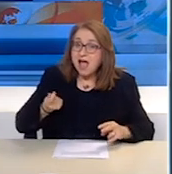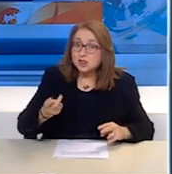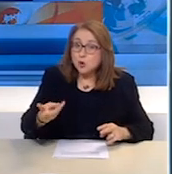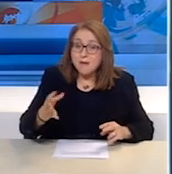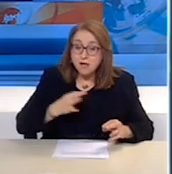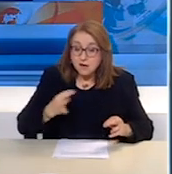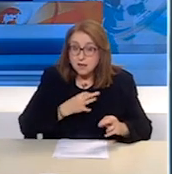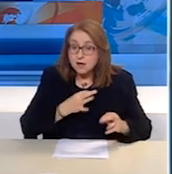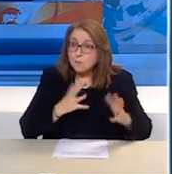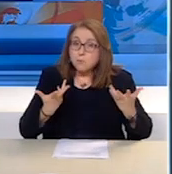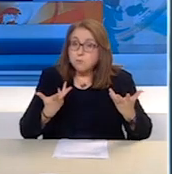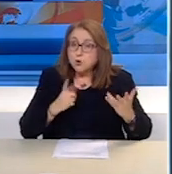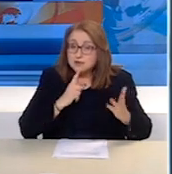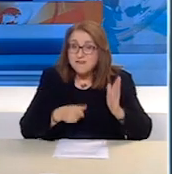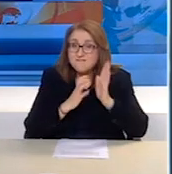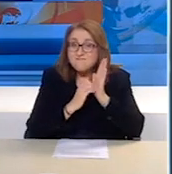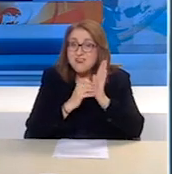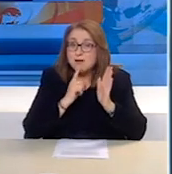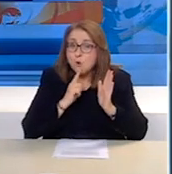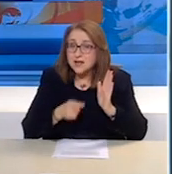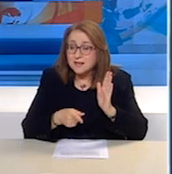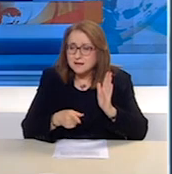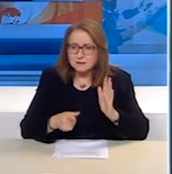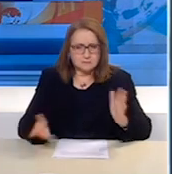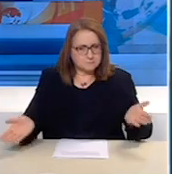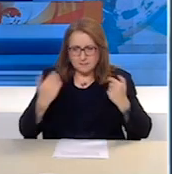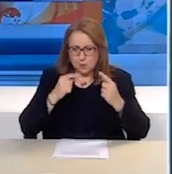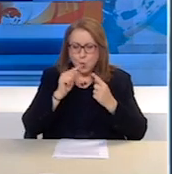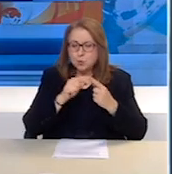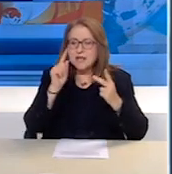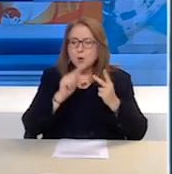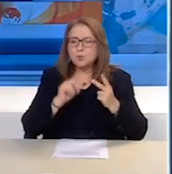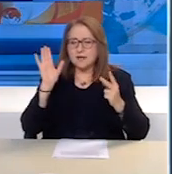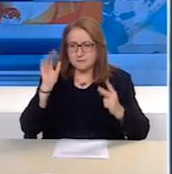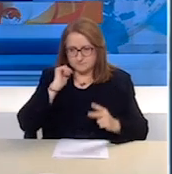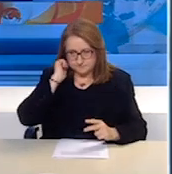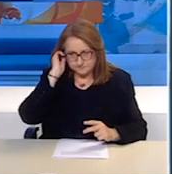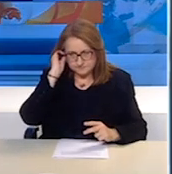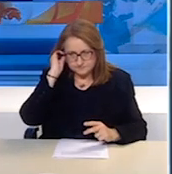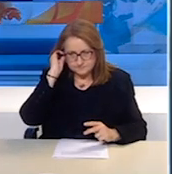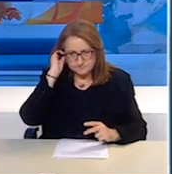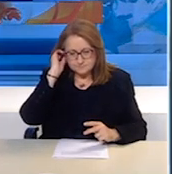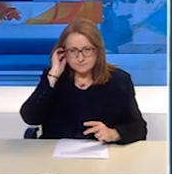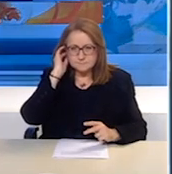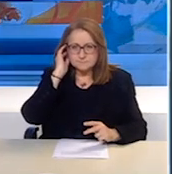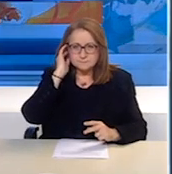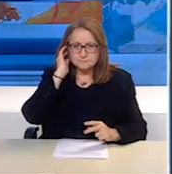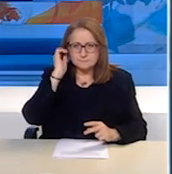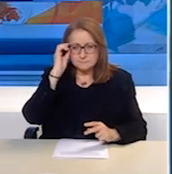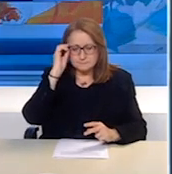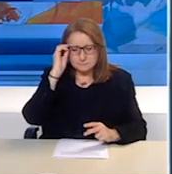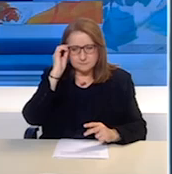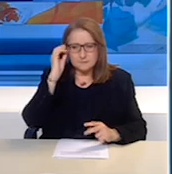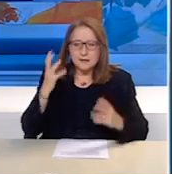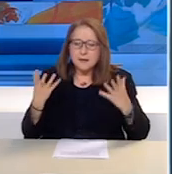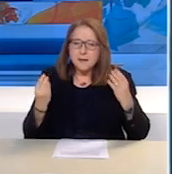άλλο. Καταρχάς, το Ηνωμένο Βασίλειο βλέπει, όπως ξέρετε, εκατοντάδες νεκρούς ημερησίως και